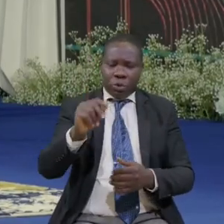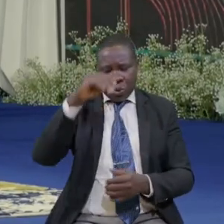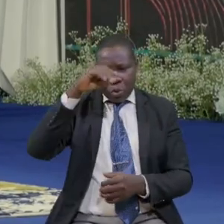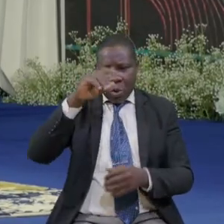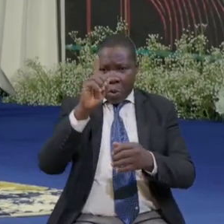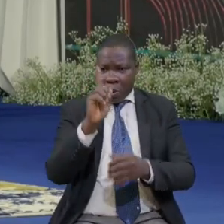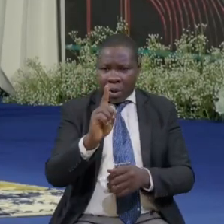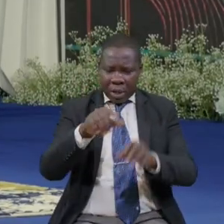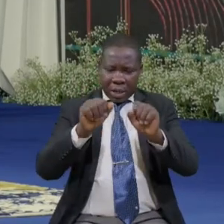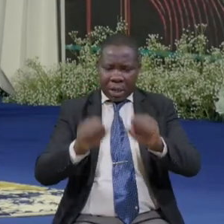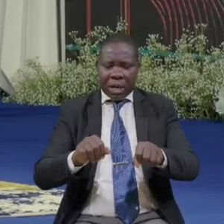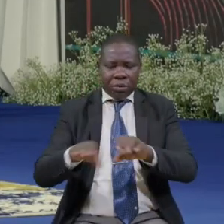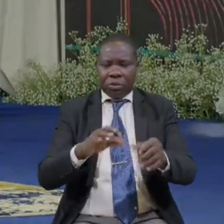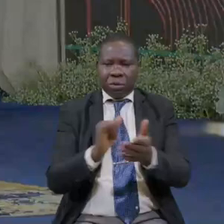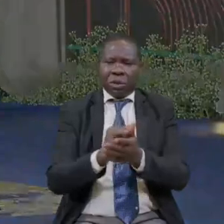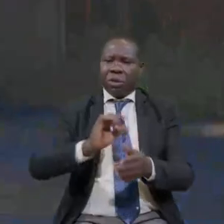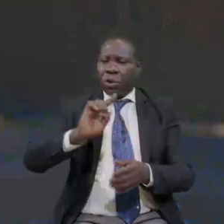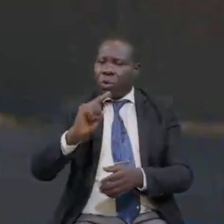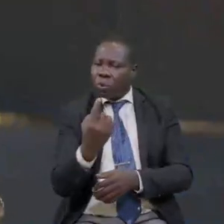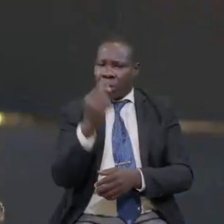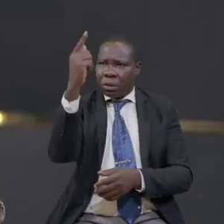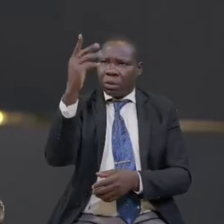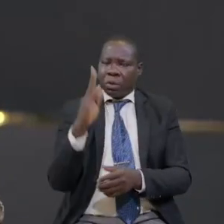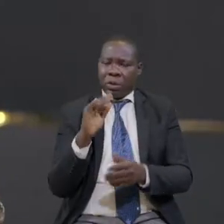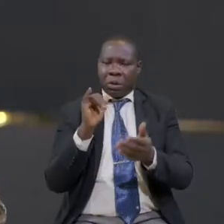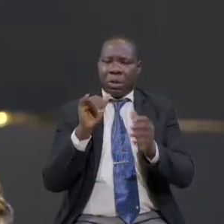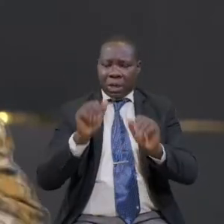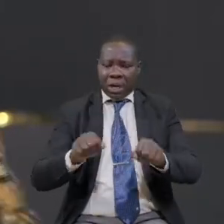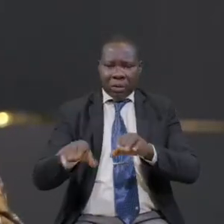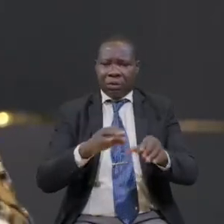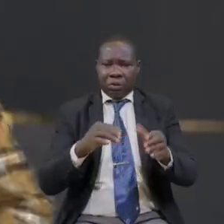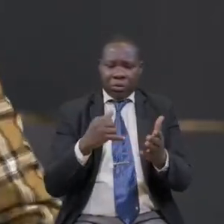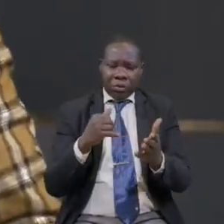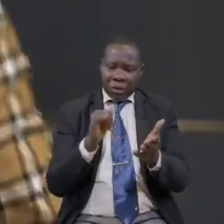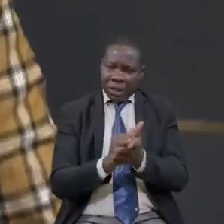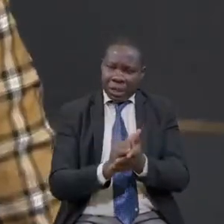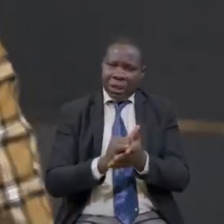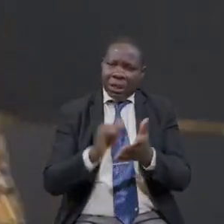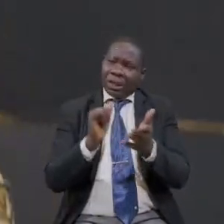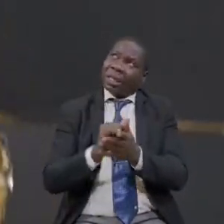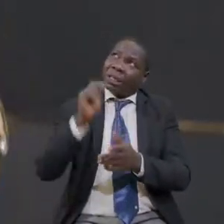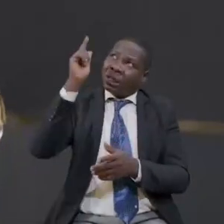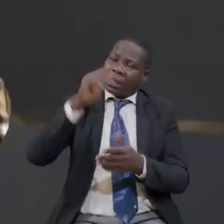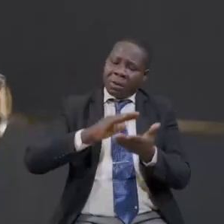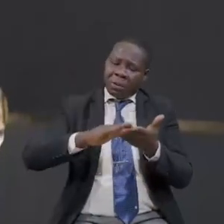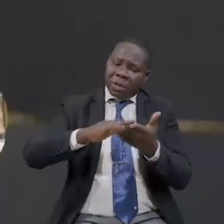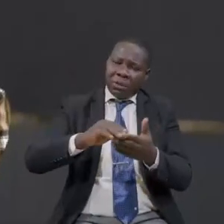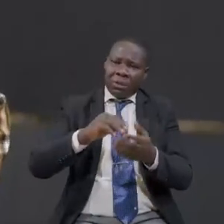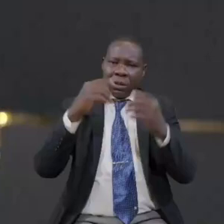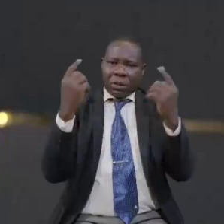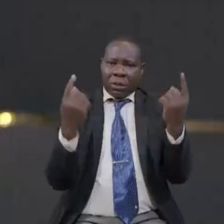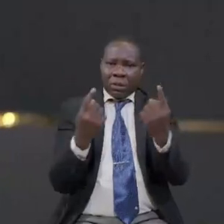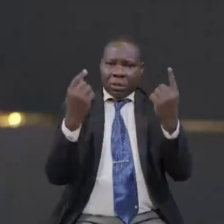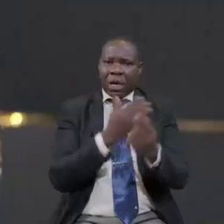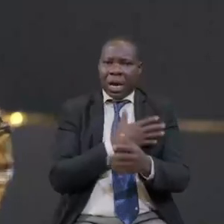faire. Seul Dieu peut faire cela. Et c'est lui qui pardonne l'iniquité, qui